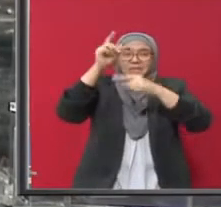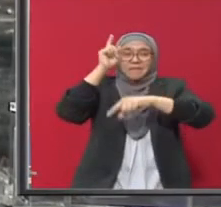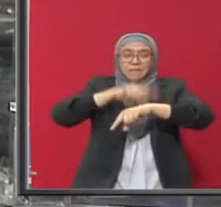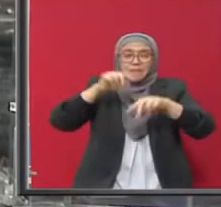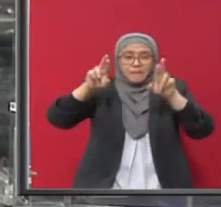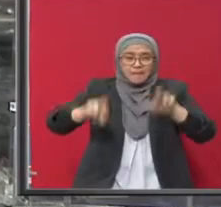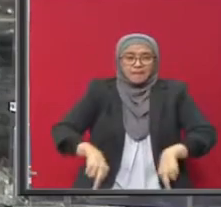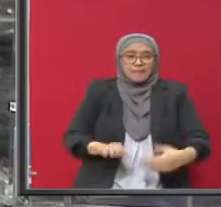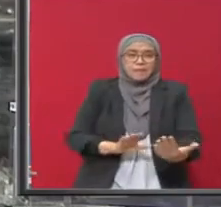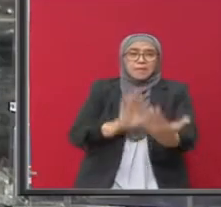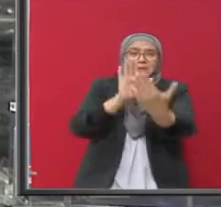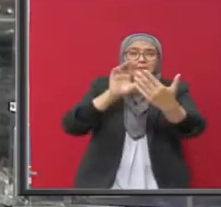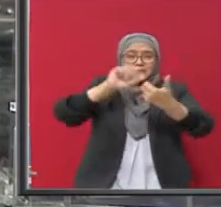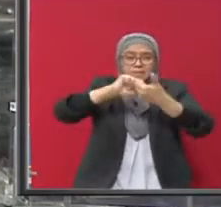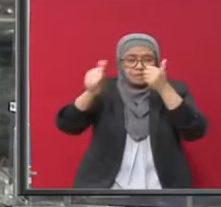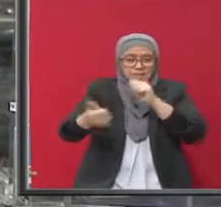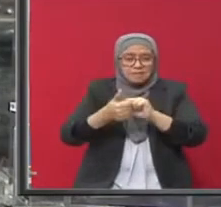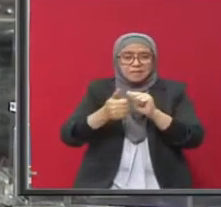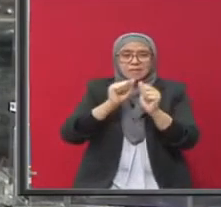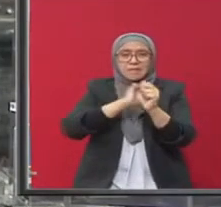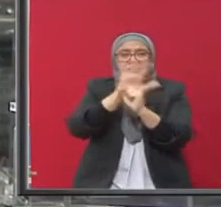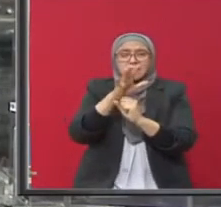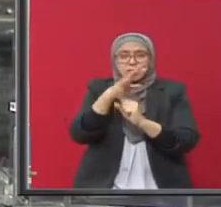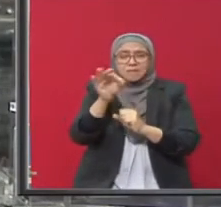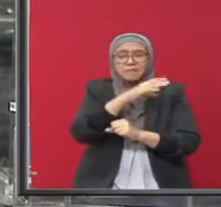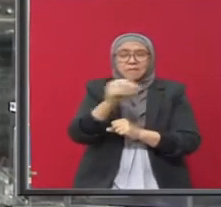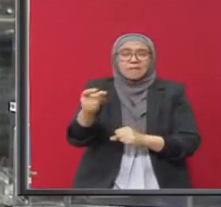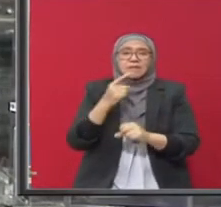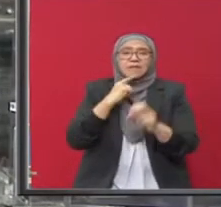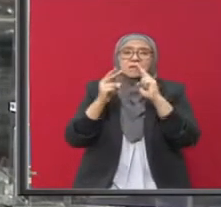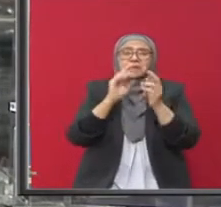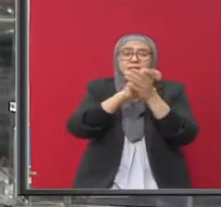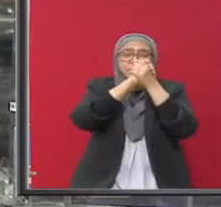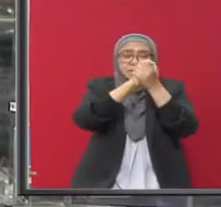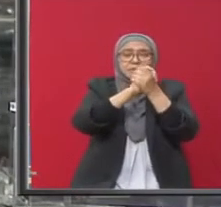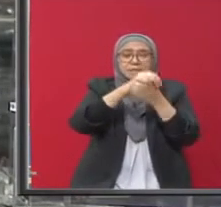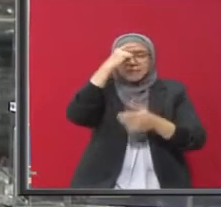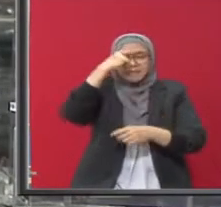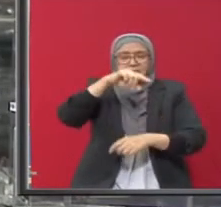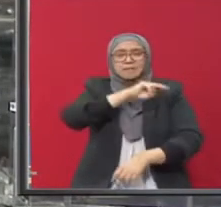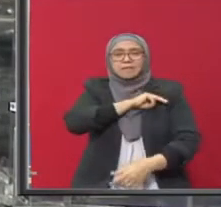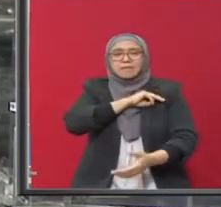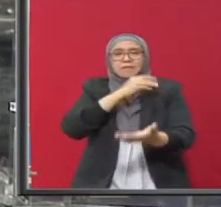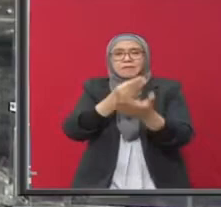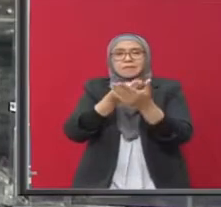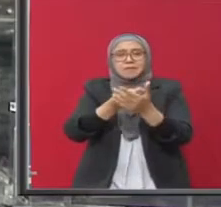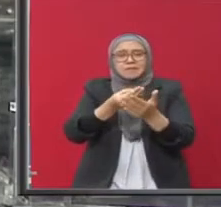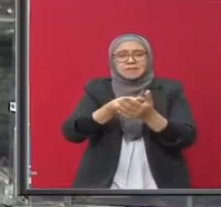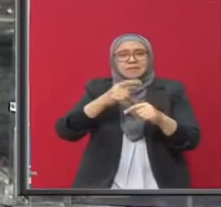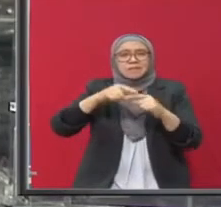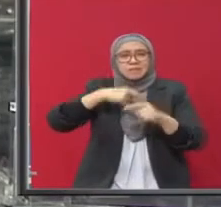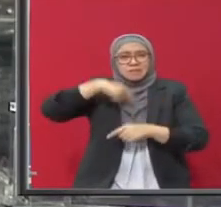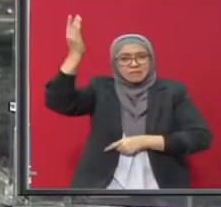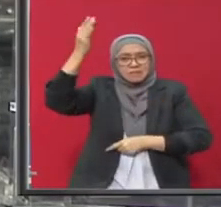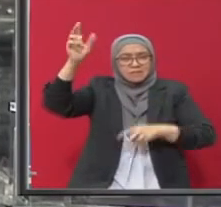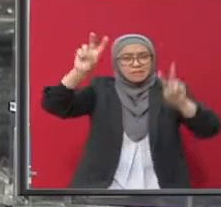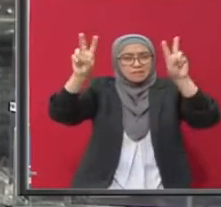mengucapkan tahniah kepada Menteri Keuangan di atas pembentangan Belanjawan 2021 ini dengan tema